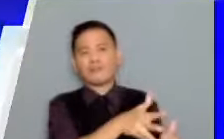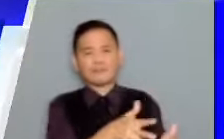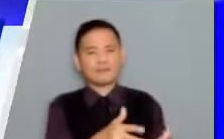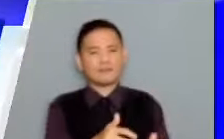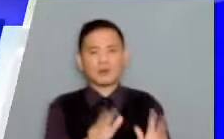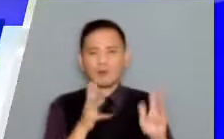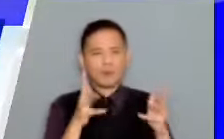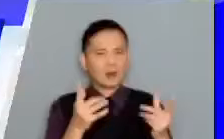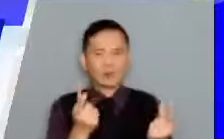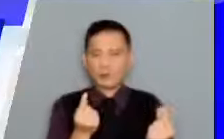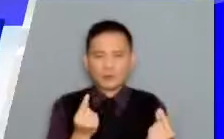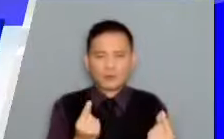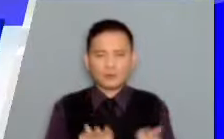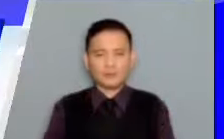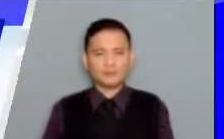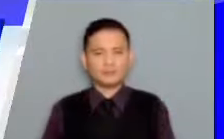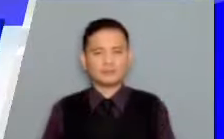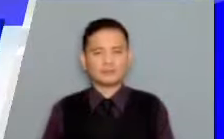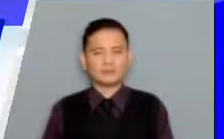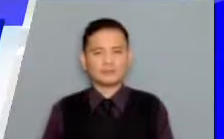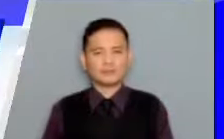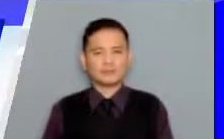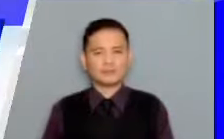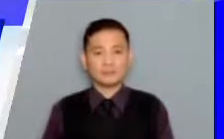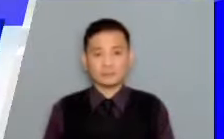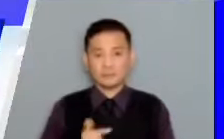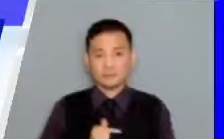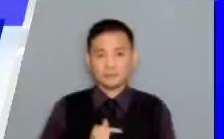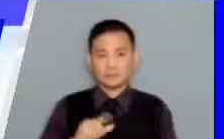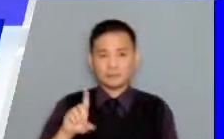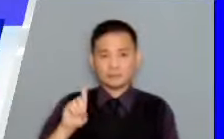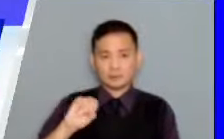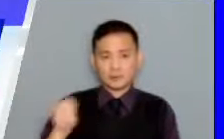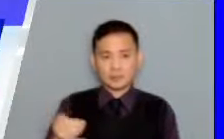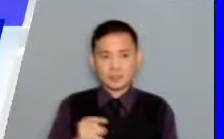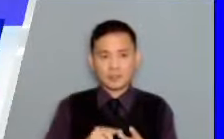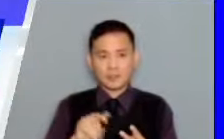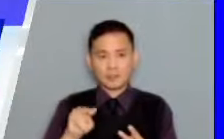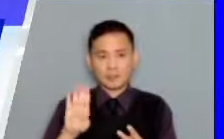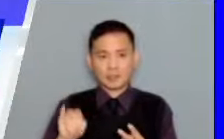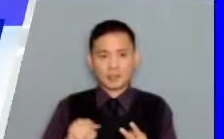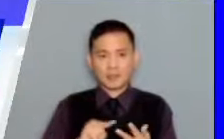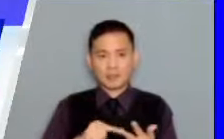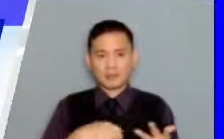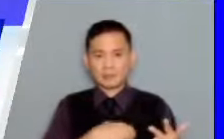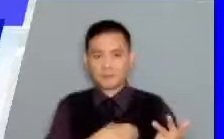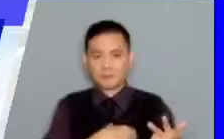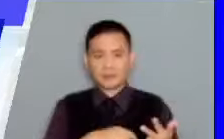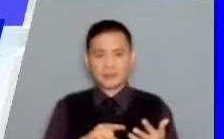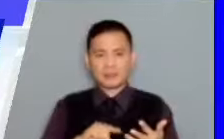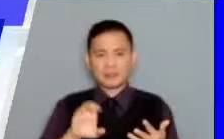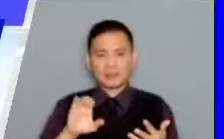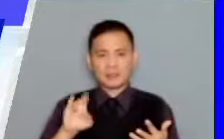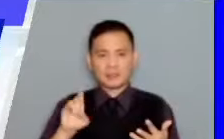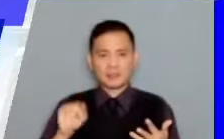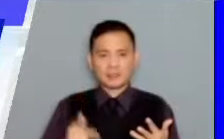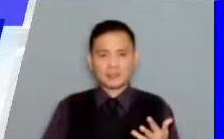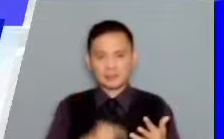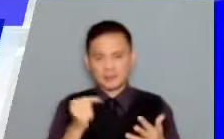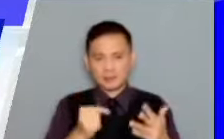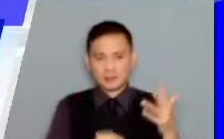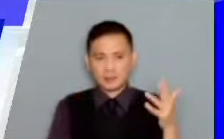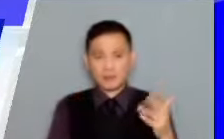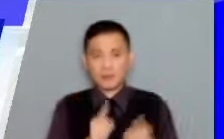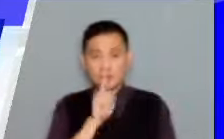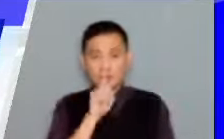kaso pagtitiyak sa kanila ng DOJ NBI PNP cidg at National prosecution service walang patid ang kanilang